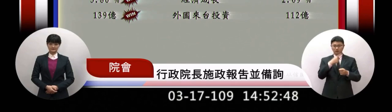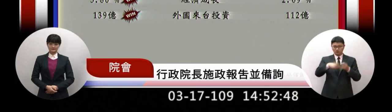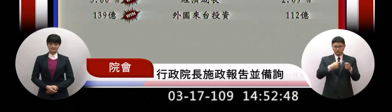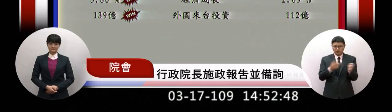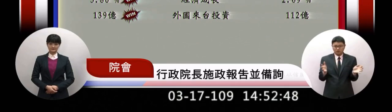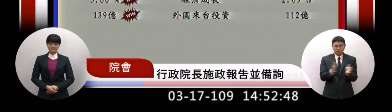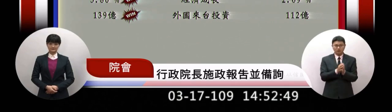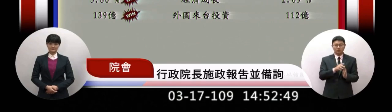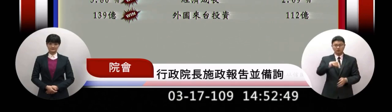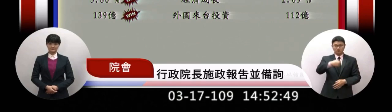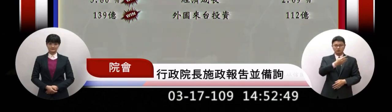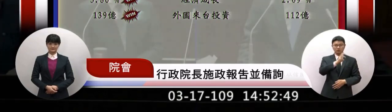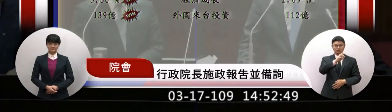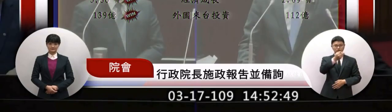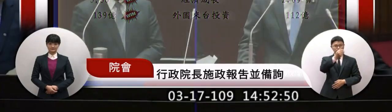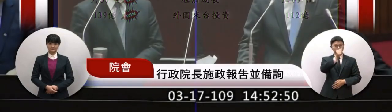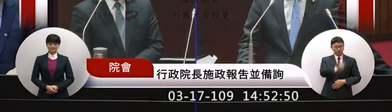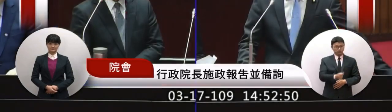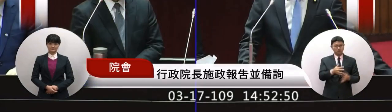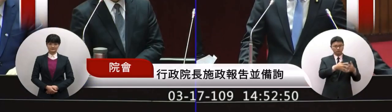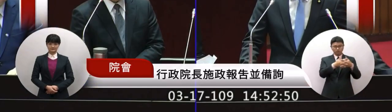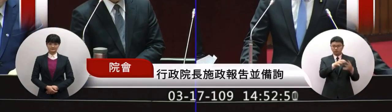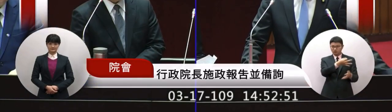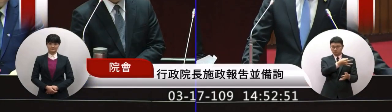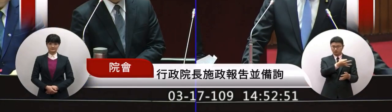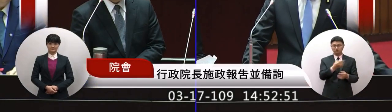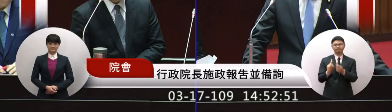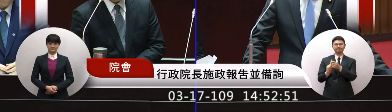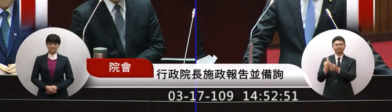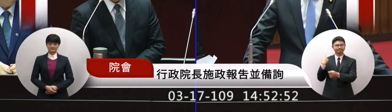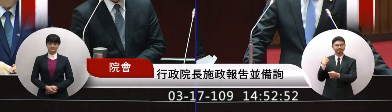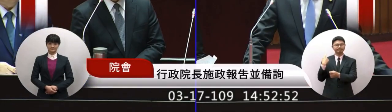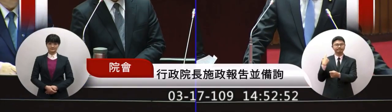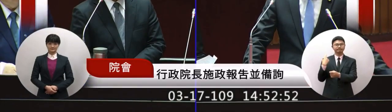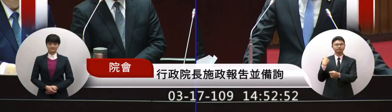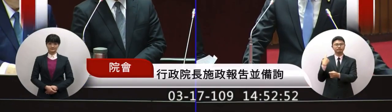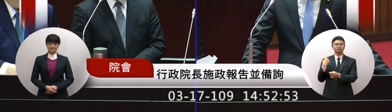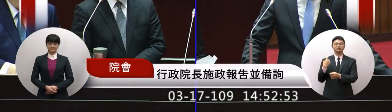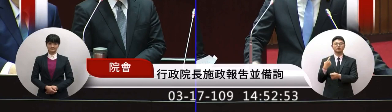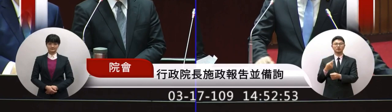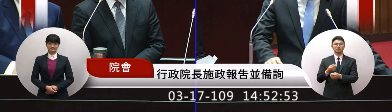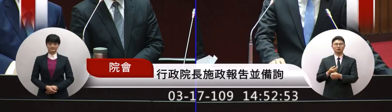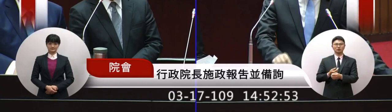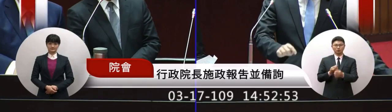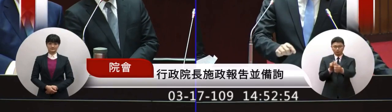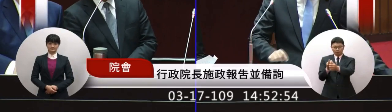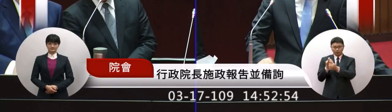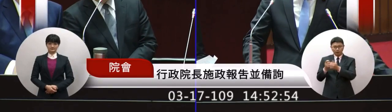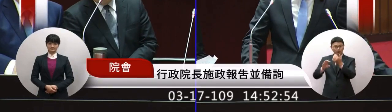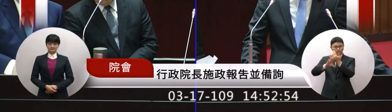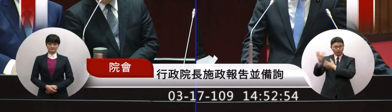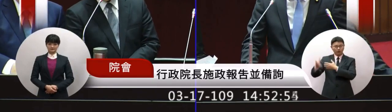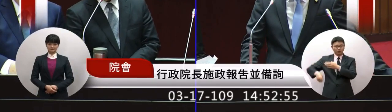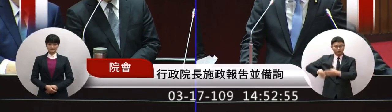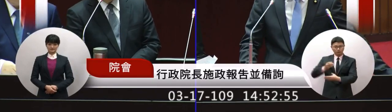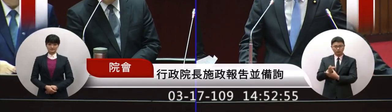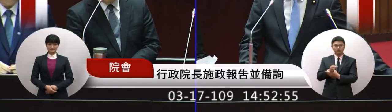是139亿美元，去年的苏院长吸引的外来投资